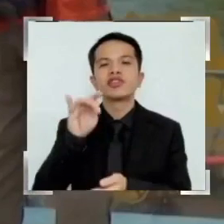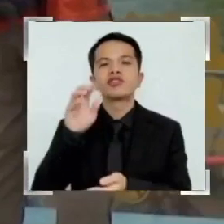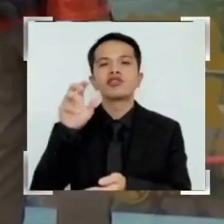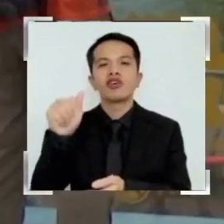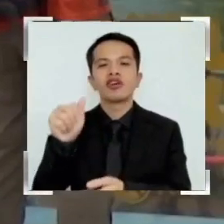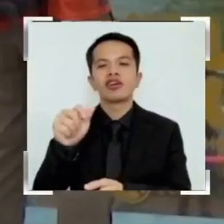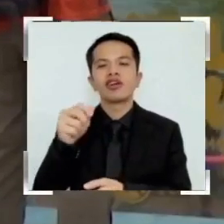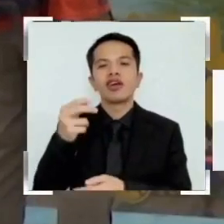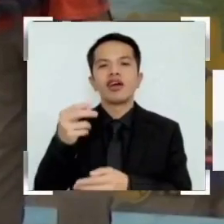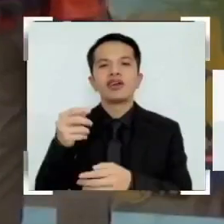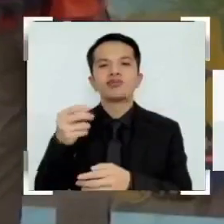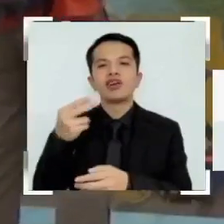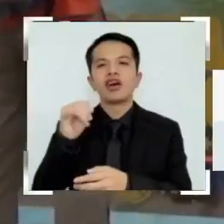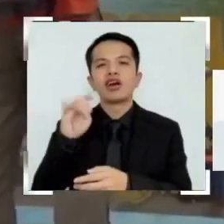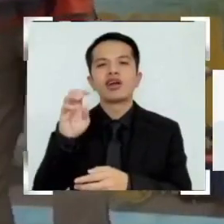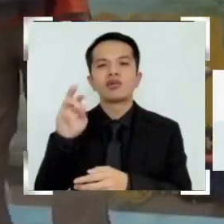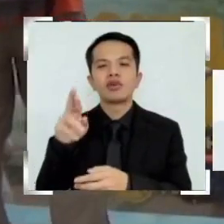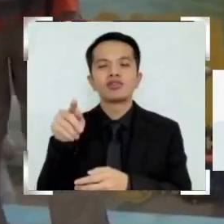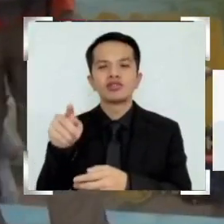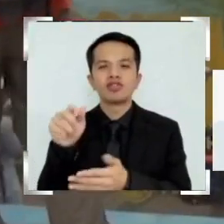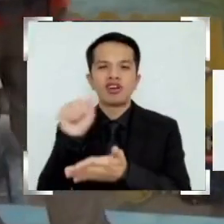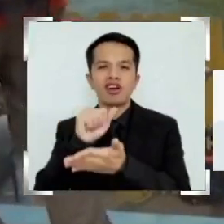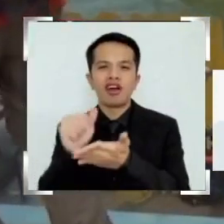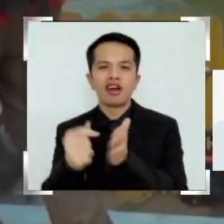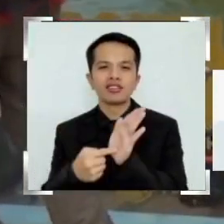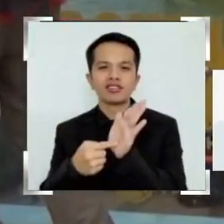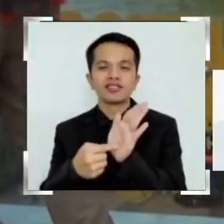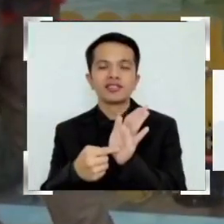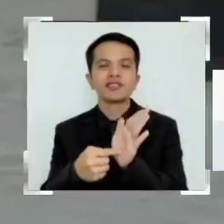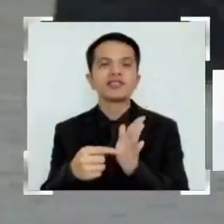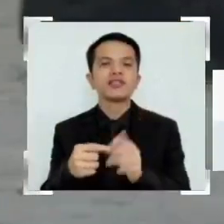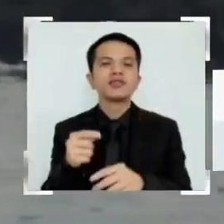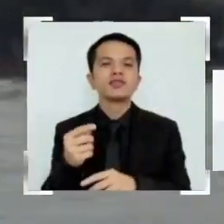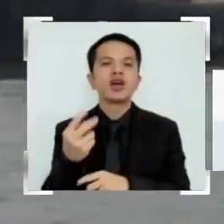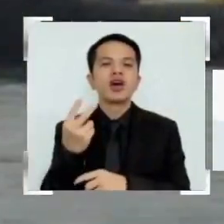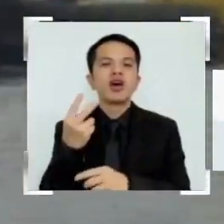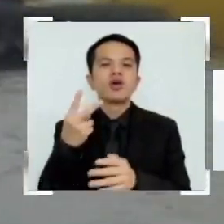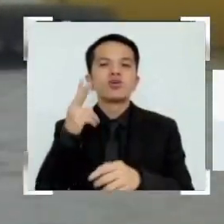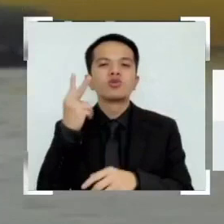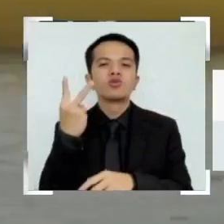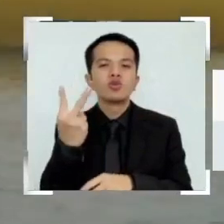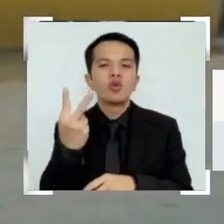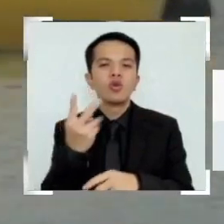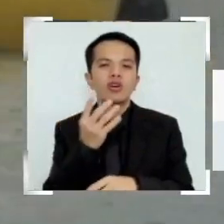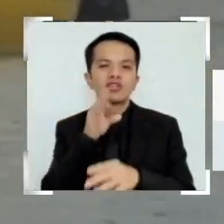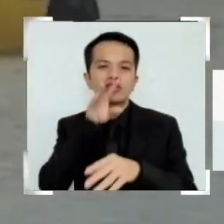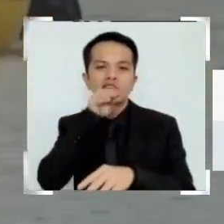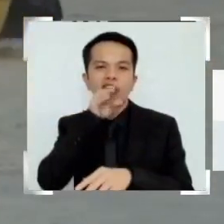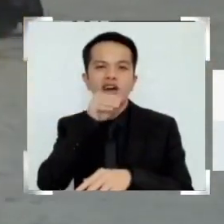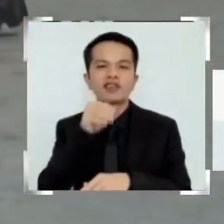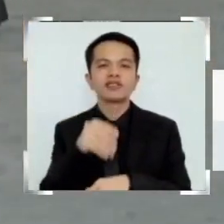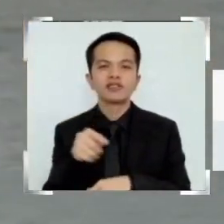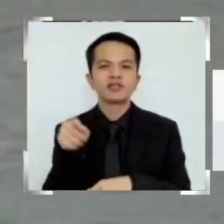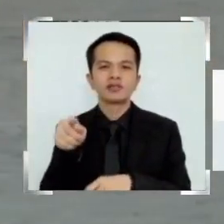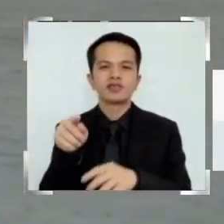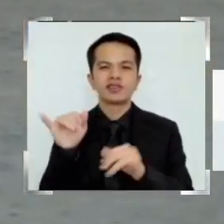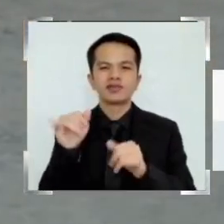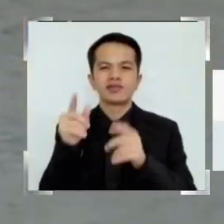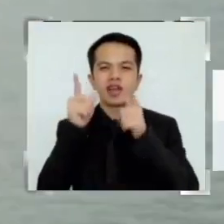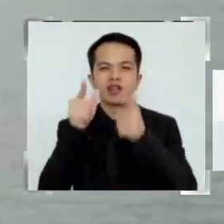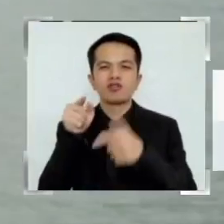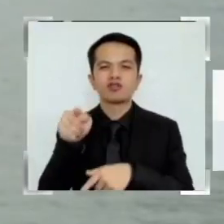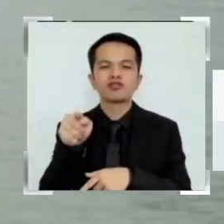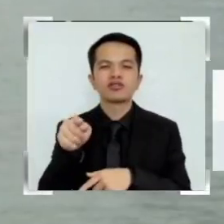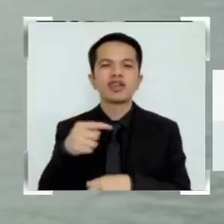pong art installation na tinaguri ang double ducks. Ayon sa Dutch artist na may paandar nito, hawig ng mga yan ang Chinese